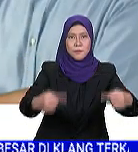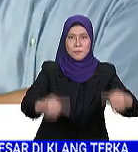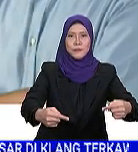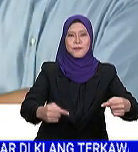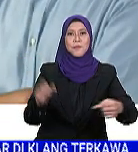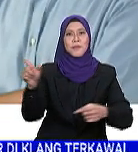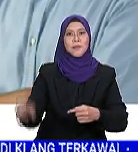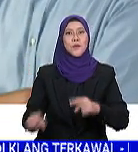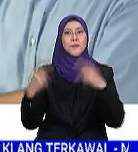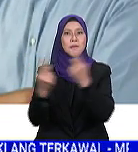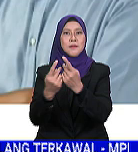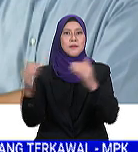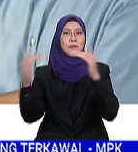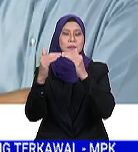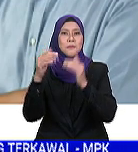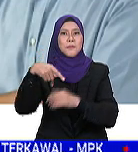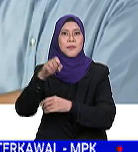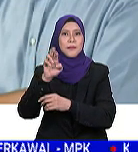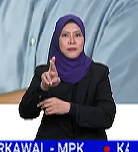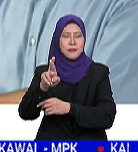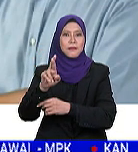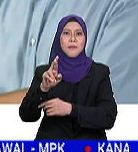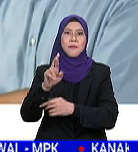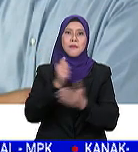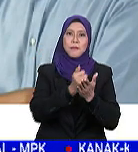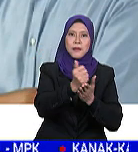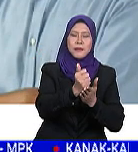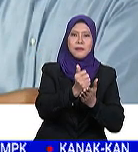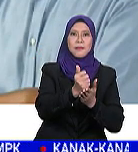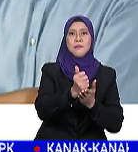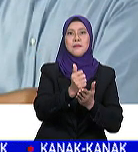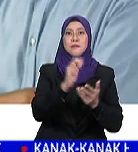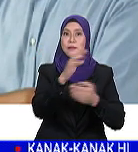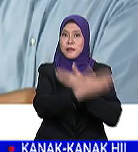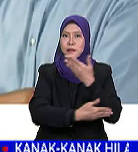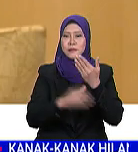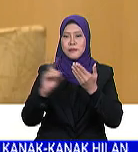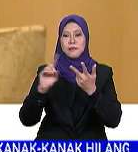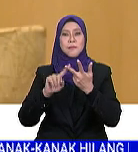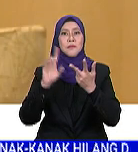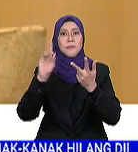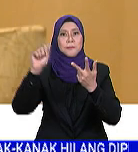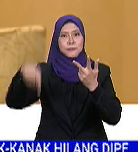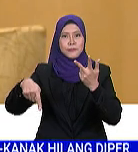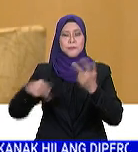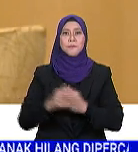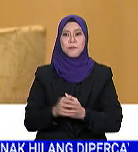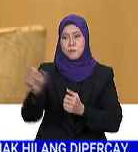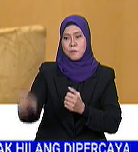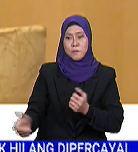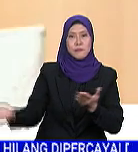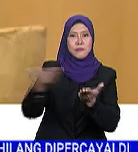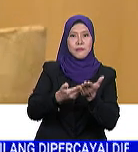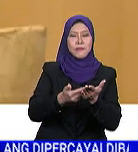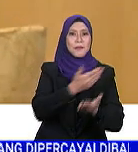melibatkan calon Parti Keadilan Rakyat PKR, Parti Amanah Negara Amanah dan DAP. Antara yang dicalonkan PH